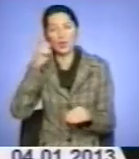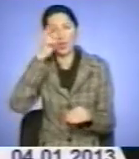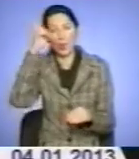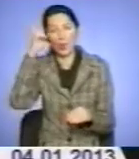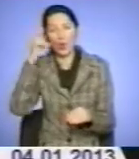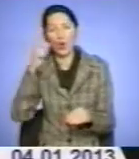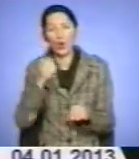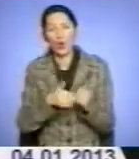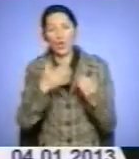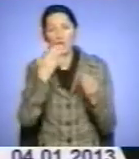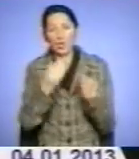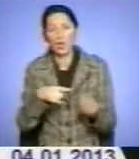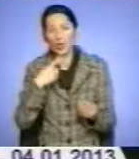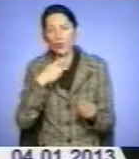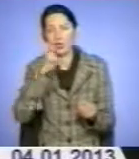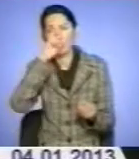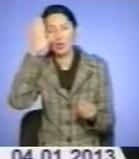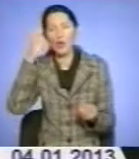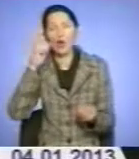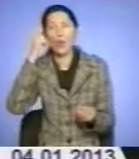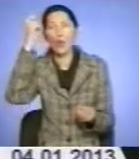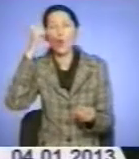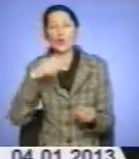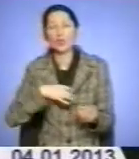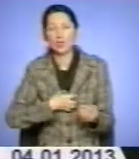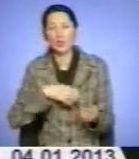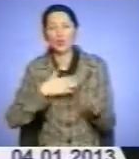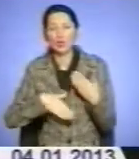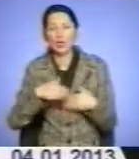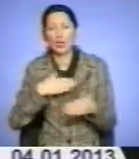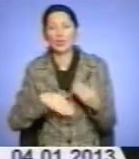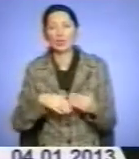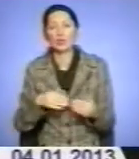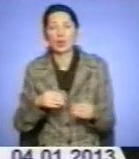«Слава Богу за смуток, за радість» і, приймаючи волю Божу, догодити Богові